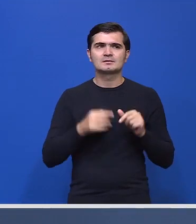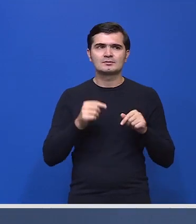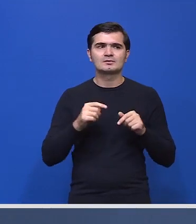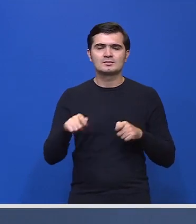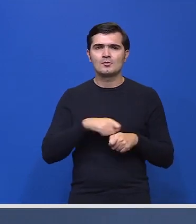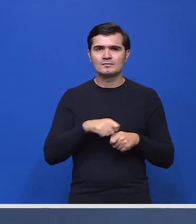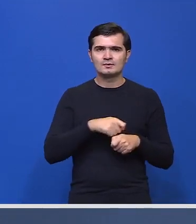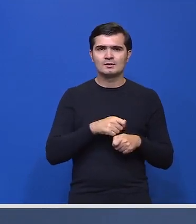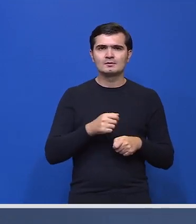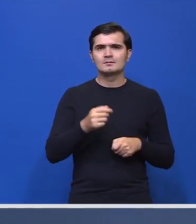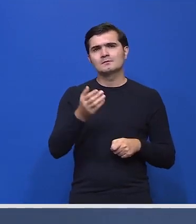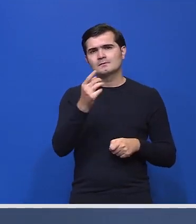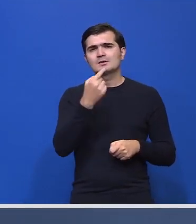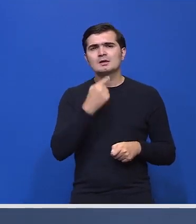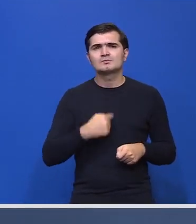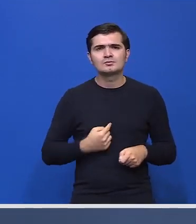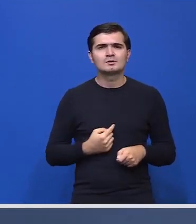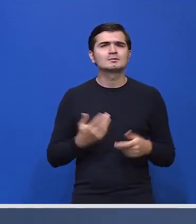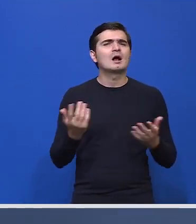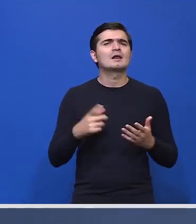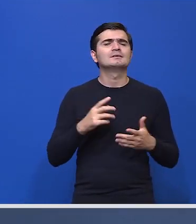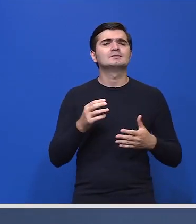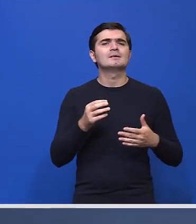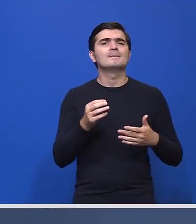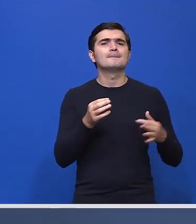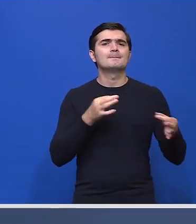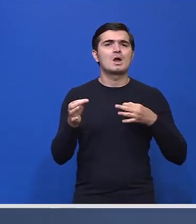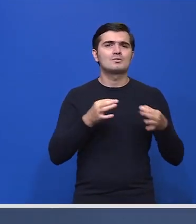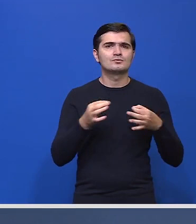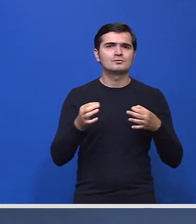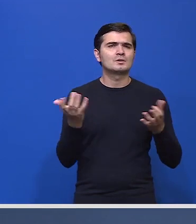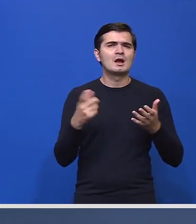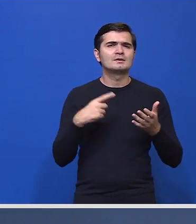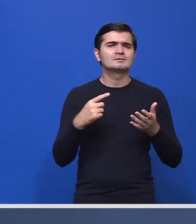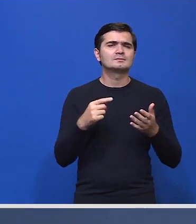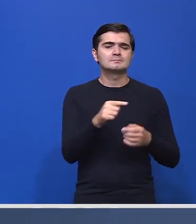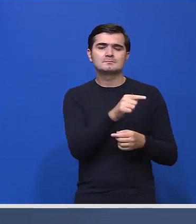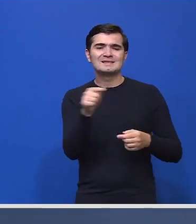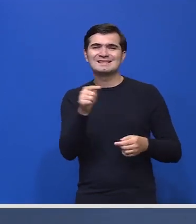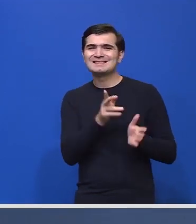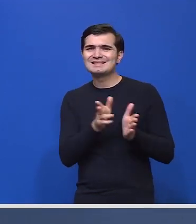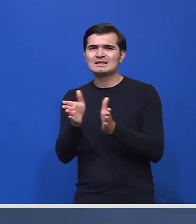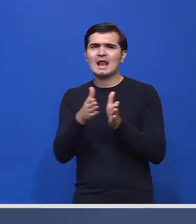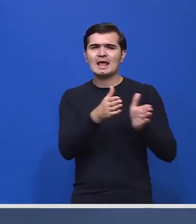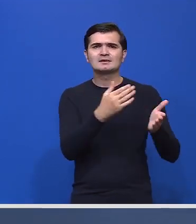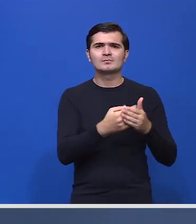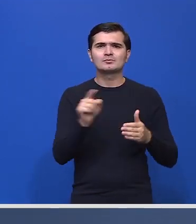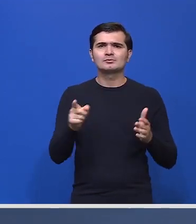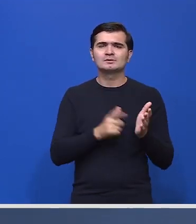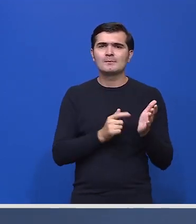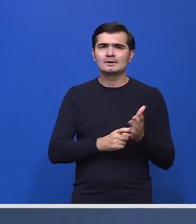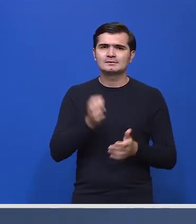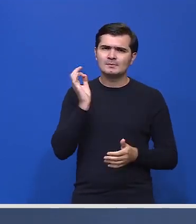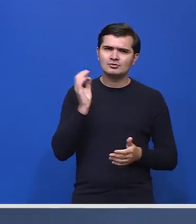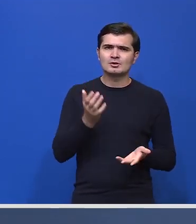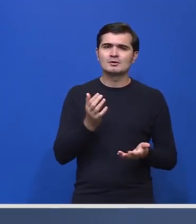această modificare. Spuneți-ne care este planul, care sunt liniile măcar în ceea ce privește aceste pensii speciale,